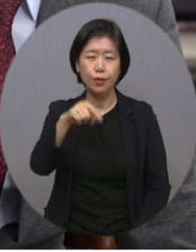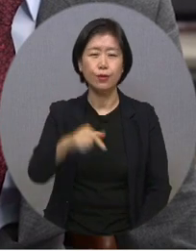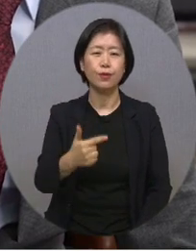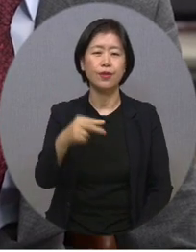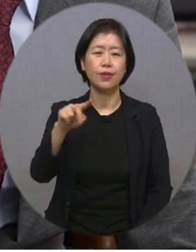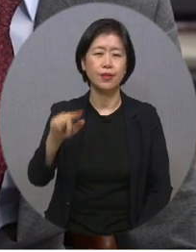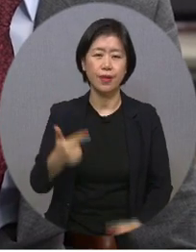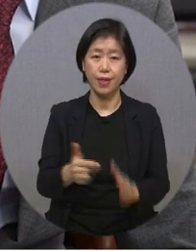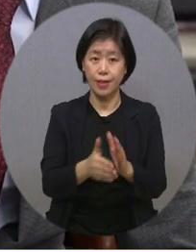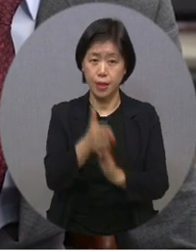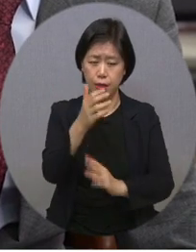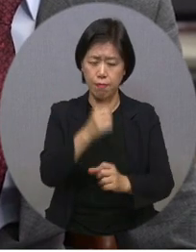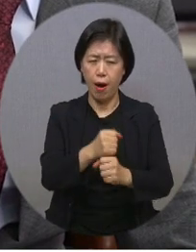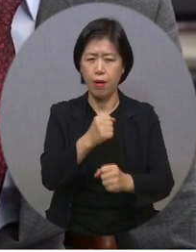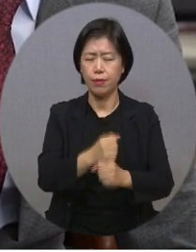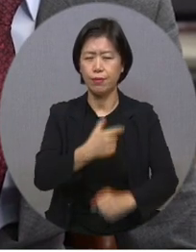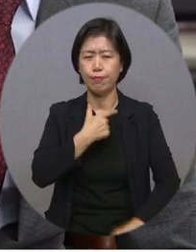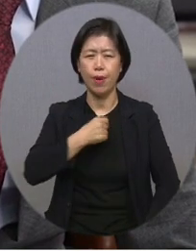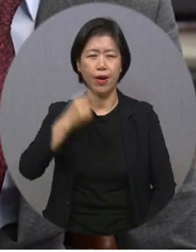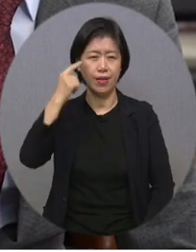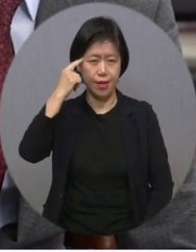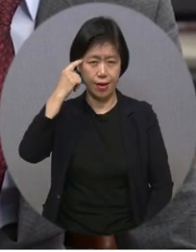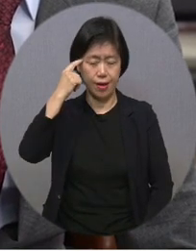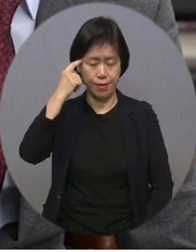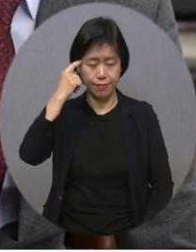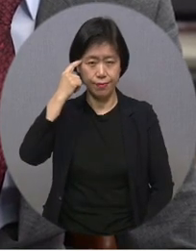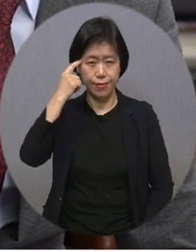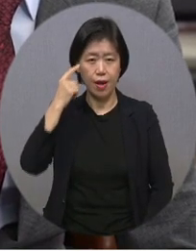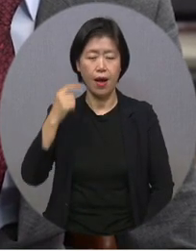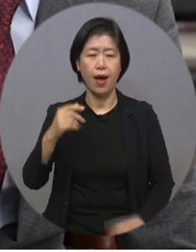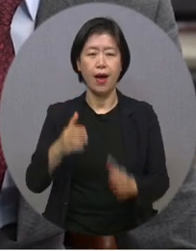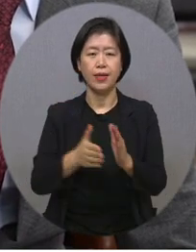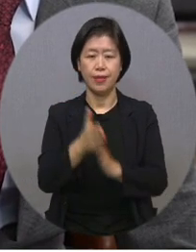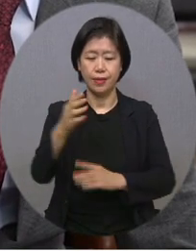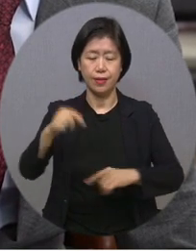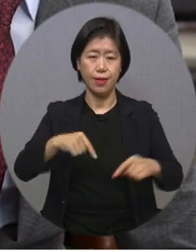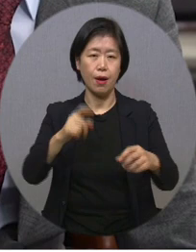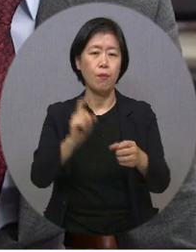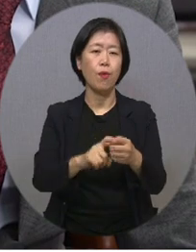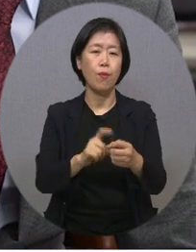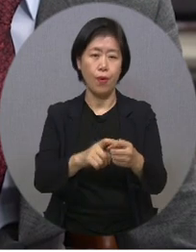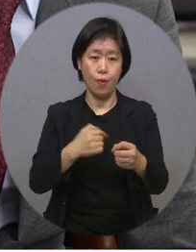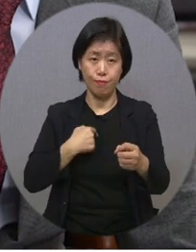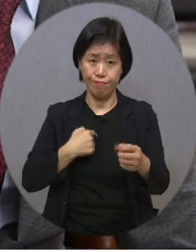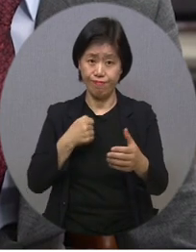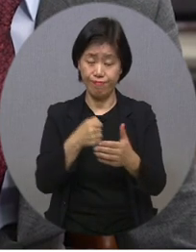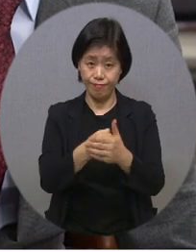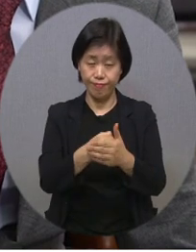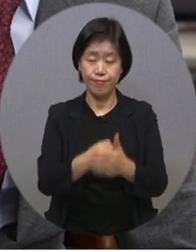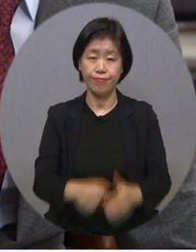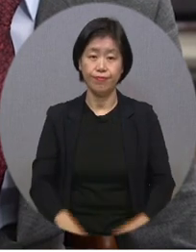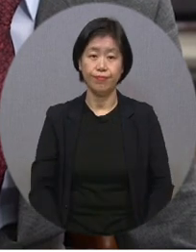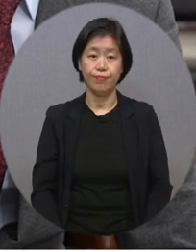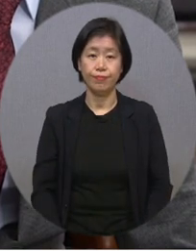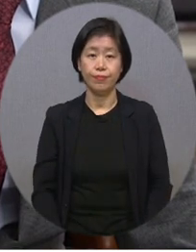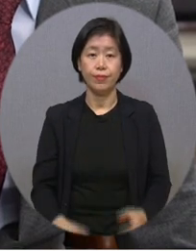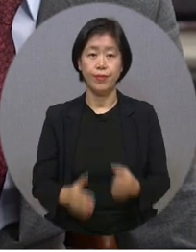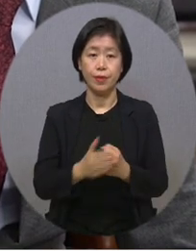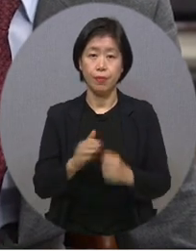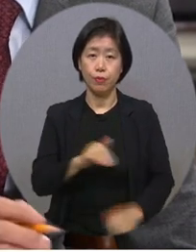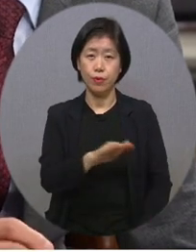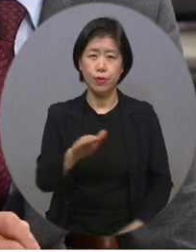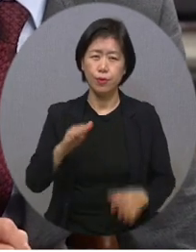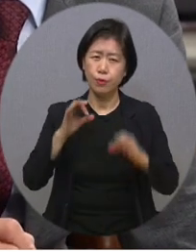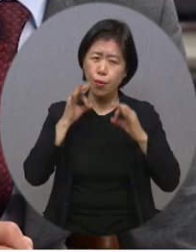것이 저희 군산시의 시정 목표로 삼았기 때문에 그런 점에 있어서 저희들이 많은 노력을